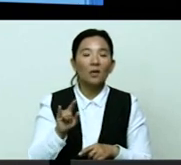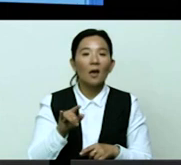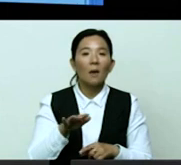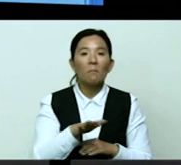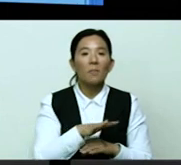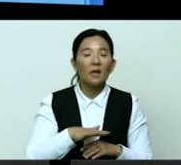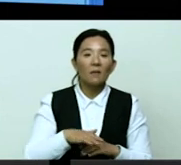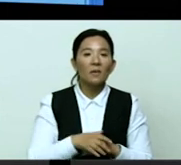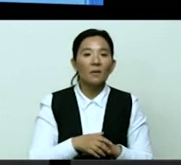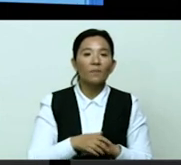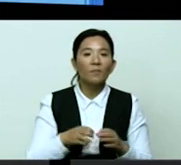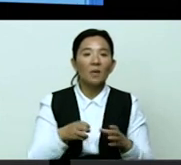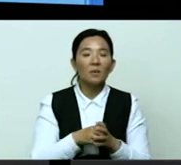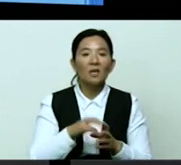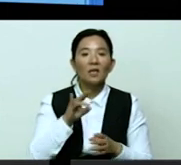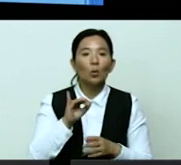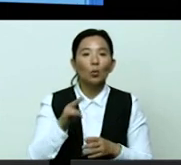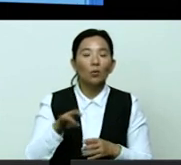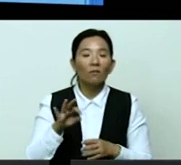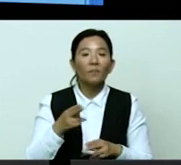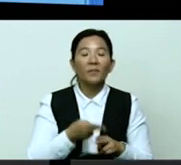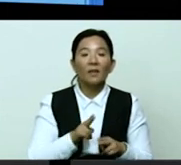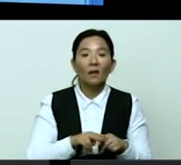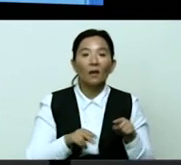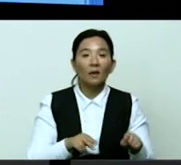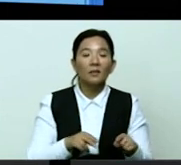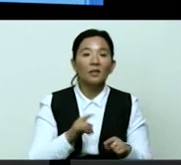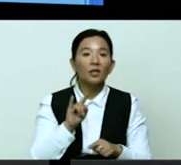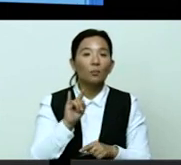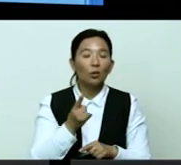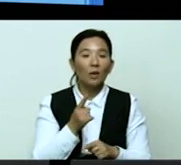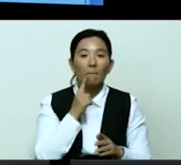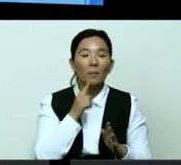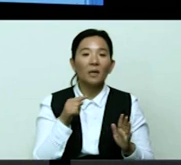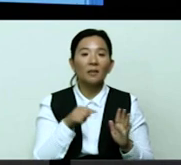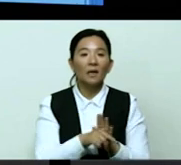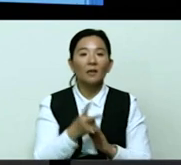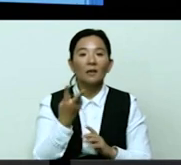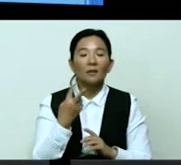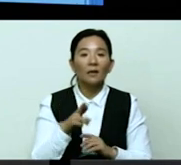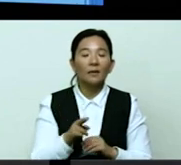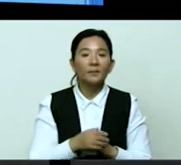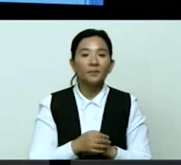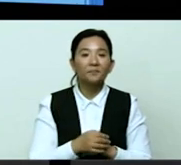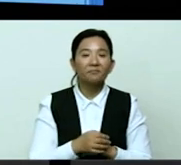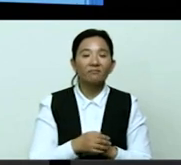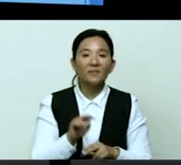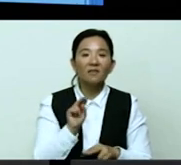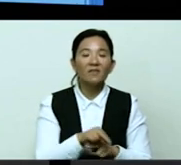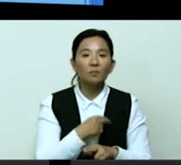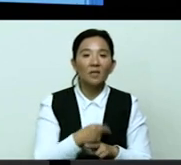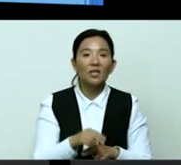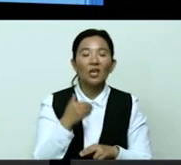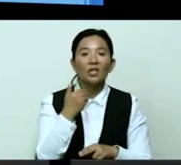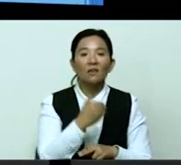племени Мингов. И именно этот ребенок попадает для воспитания,